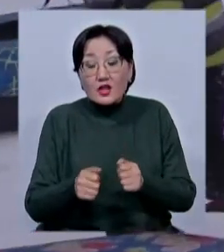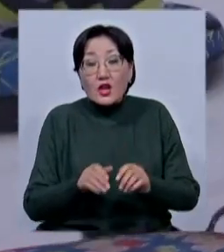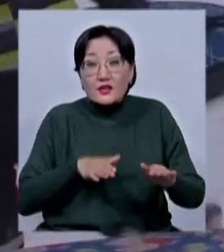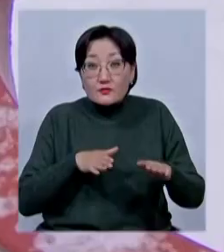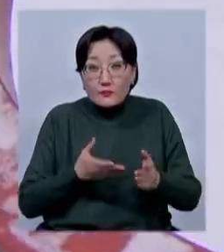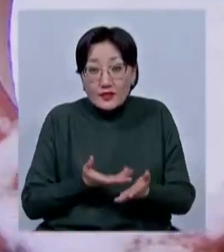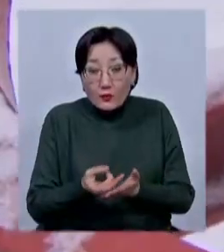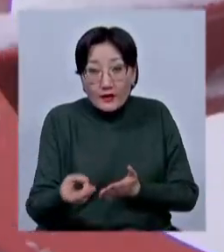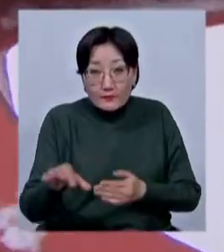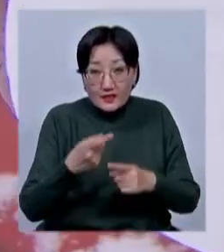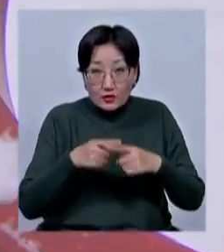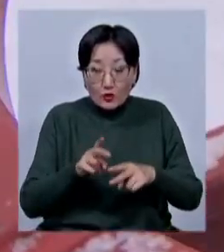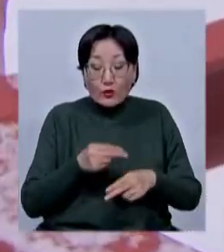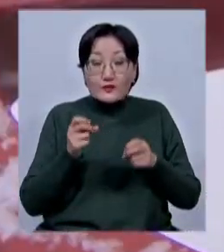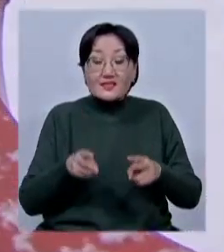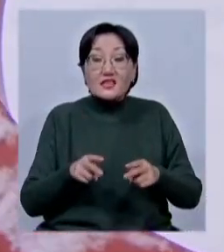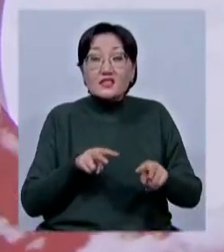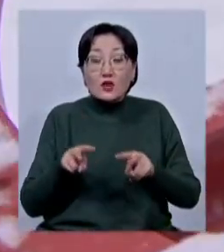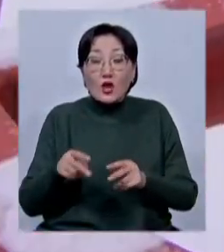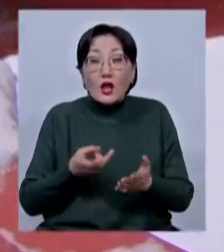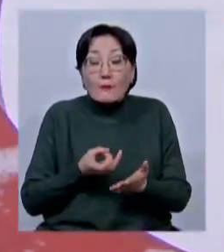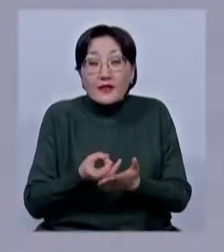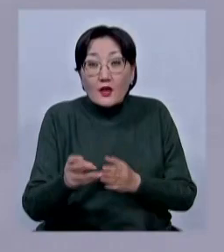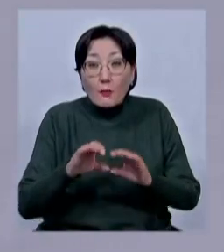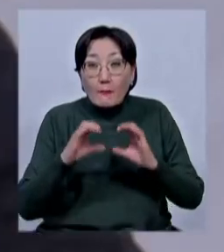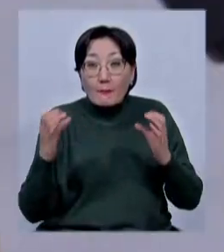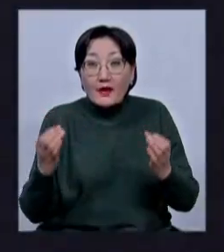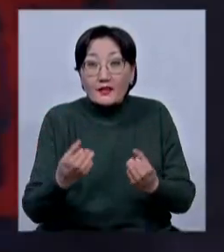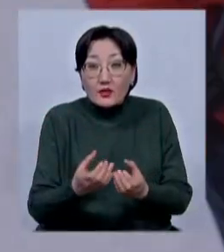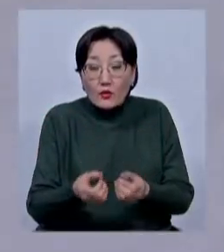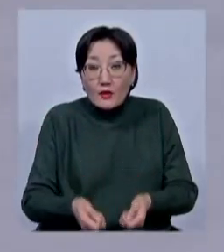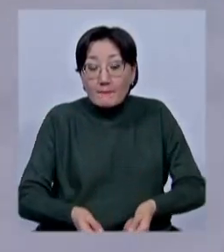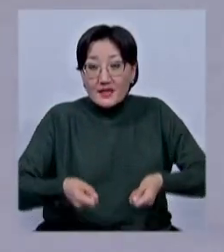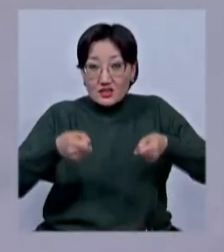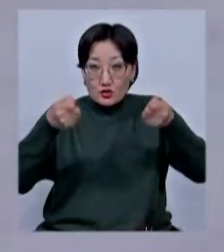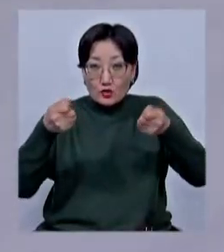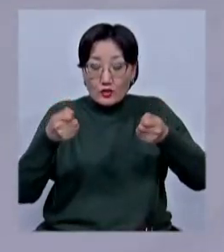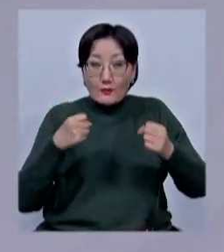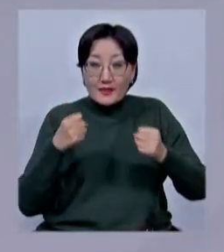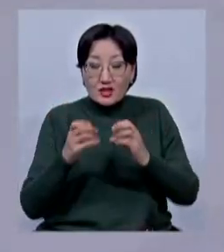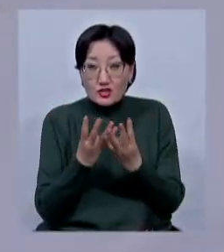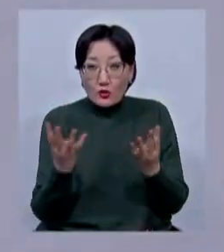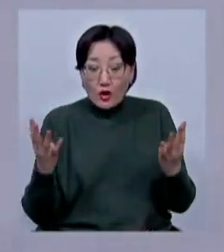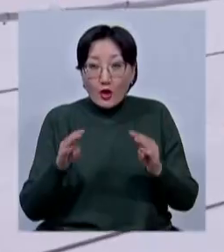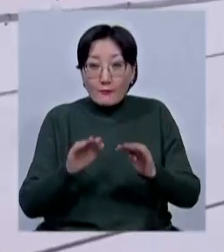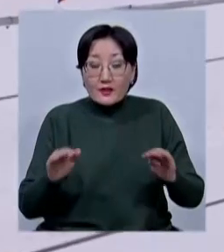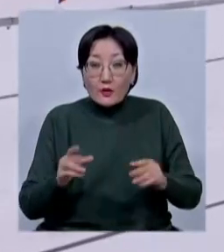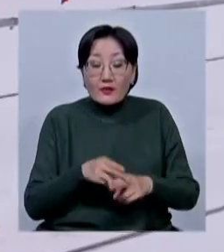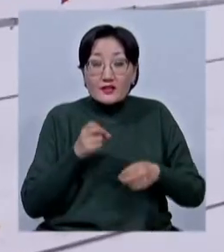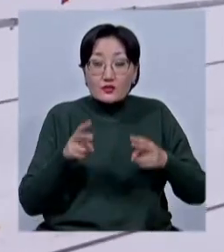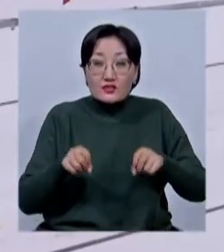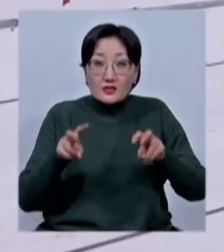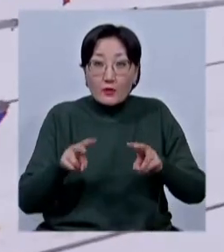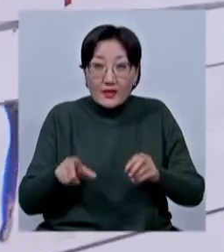сырғанақта барлық техникалық қауіпсіздік сақталған. Сырғанайтын балонды жоғарыға көтеріп тұратын механизм, берік қоршаулар, балалардың қауіпсіздік үшін